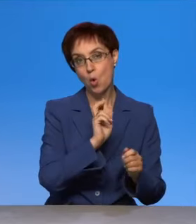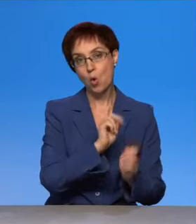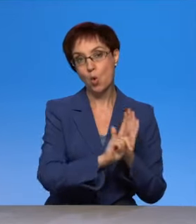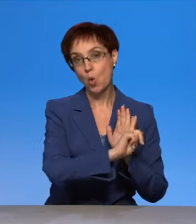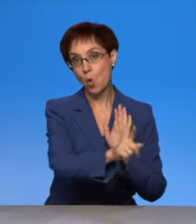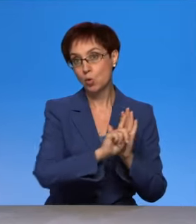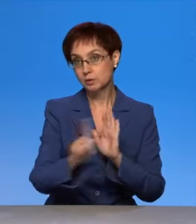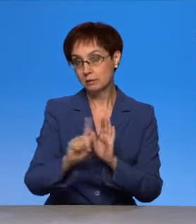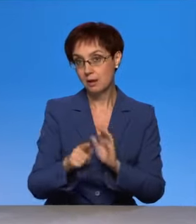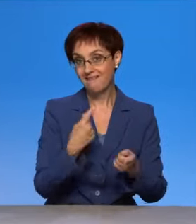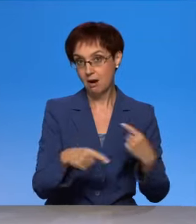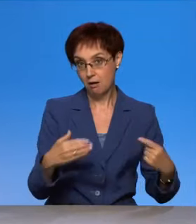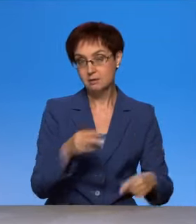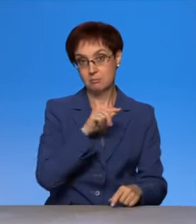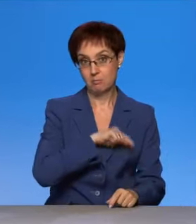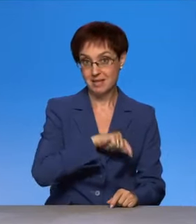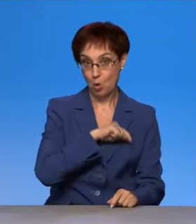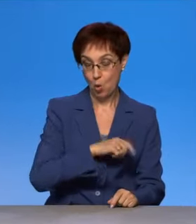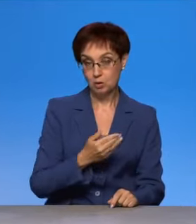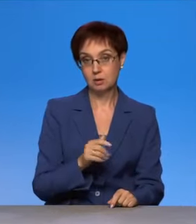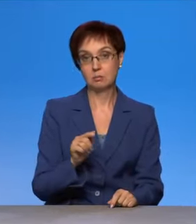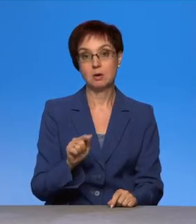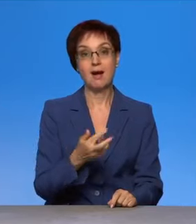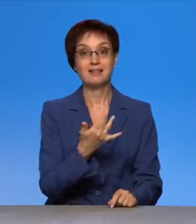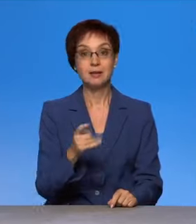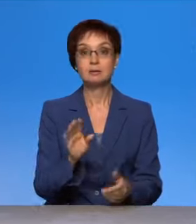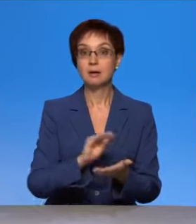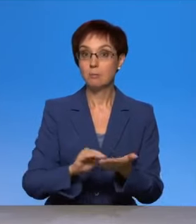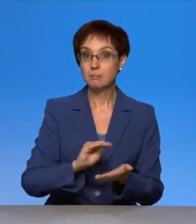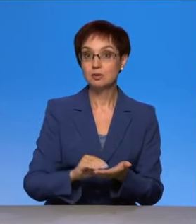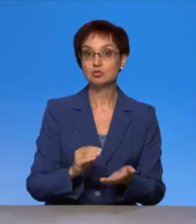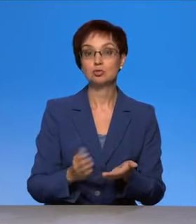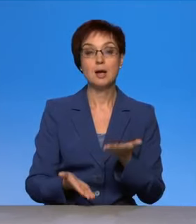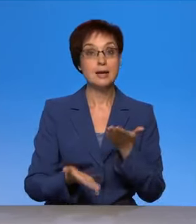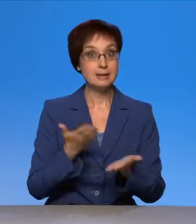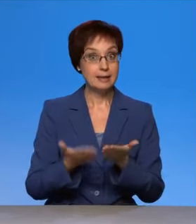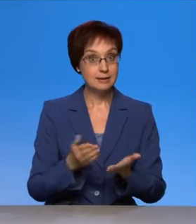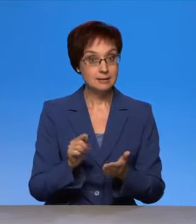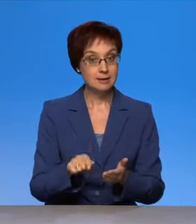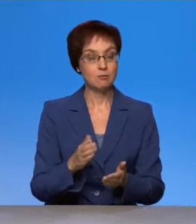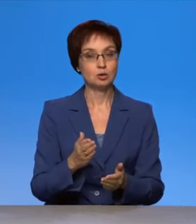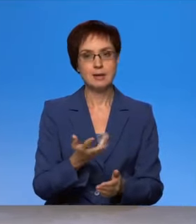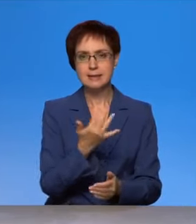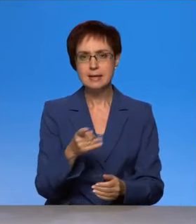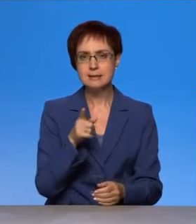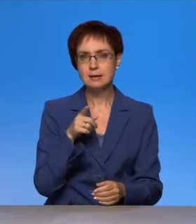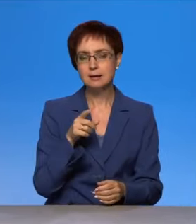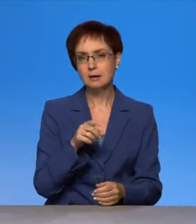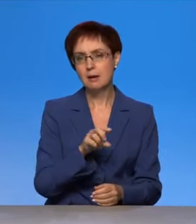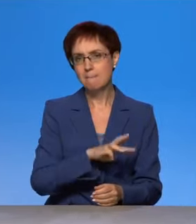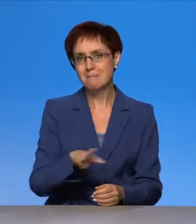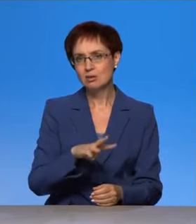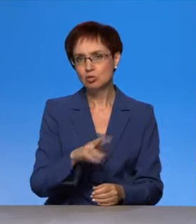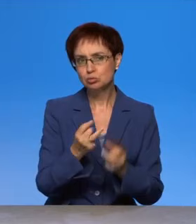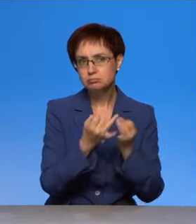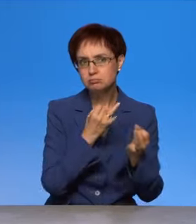минут психолог не сделал так, чтобы тебе стало хорошо, а то он, значит, непрофессионален и так далее. То есть вот уровня диванных